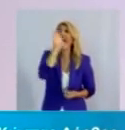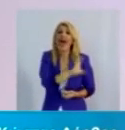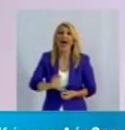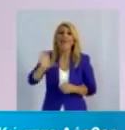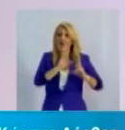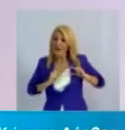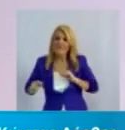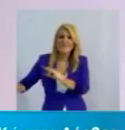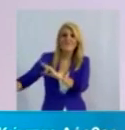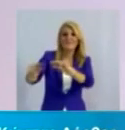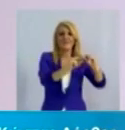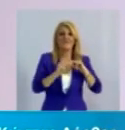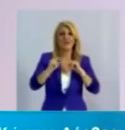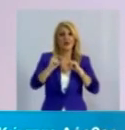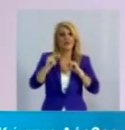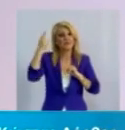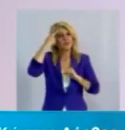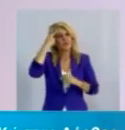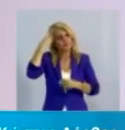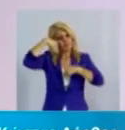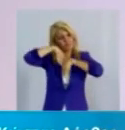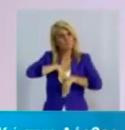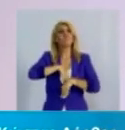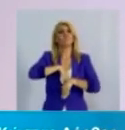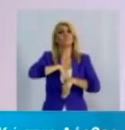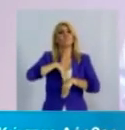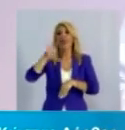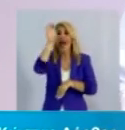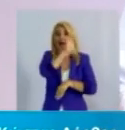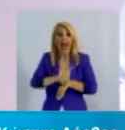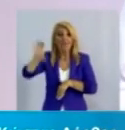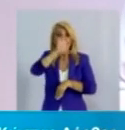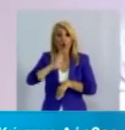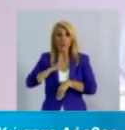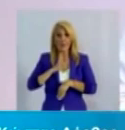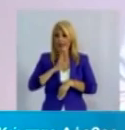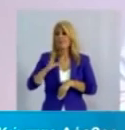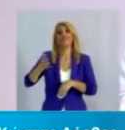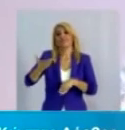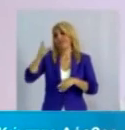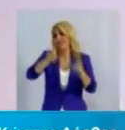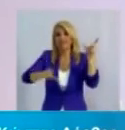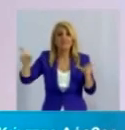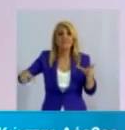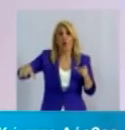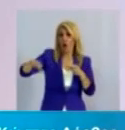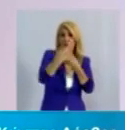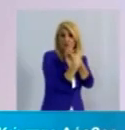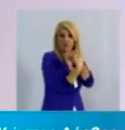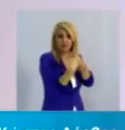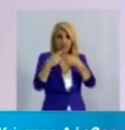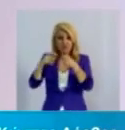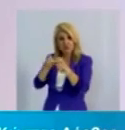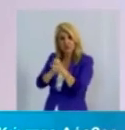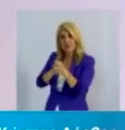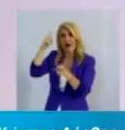ότι οι ευρωπαϊκοί λαοί θέτουν ένα άρρηκτο εμείς, το οποίο είναι μεγαλύτερο από το άθροισμα των επιμέρους